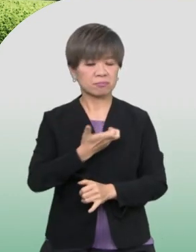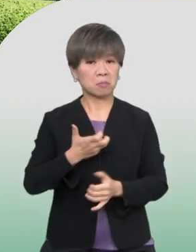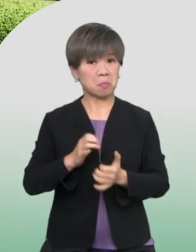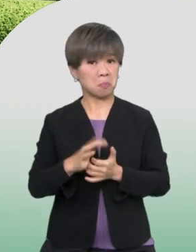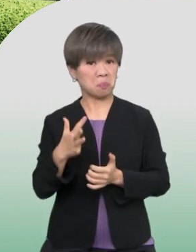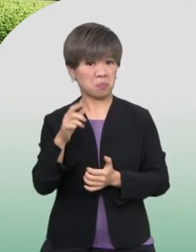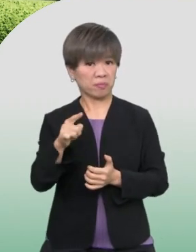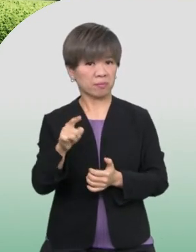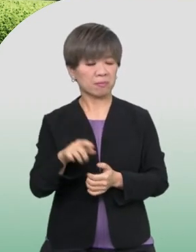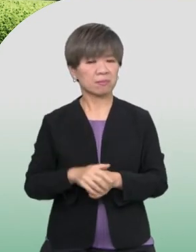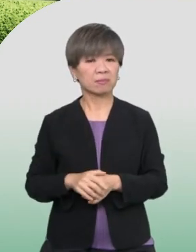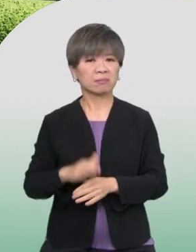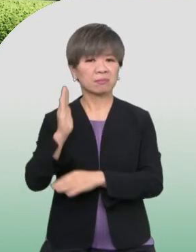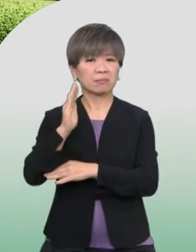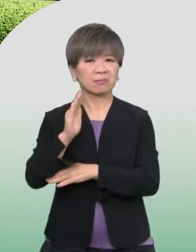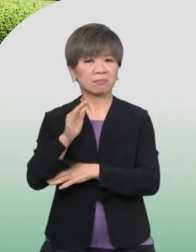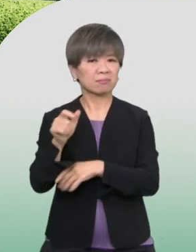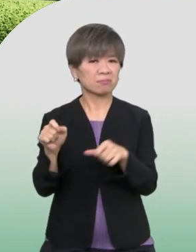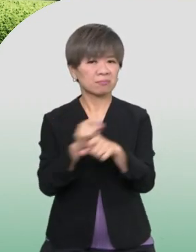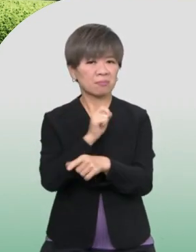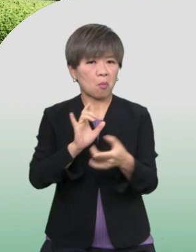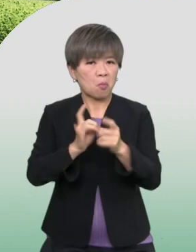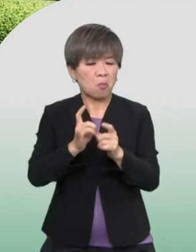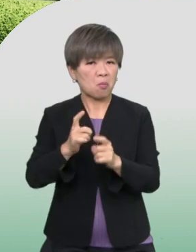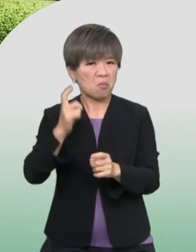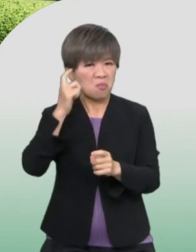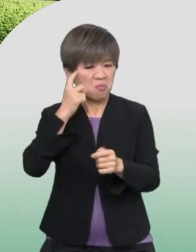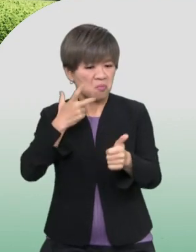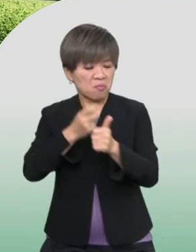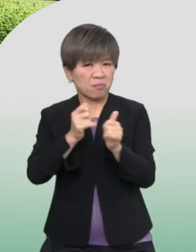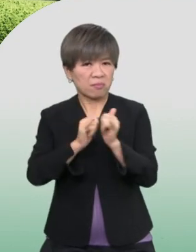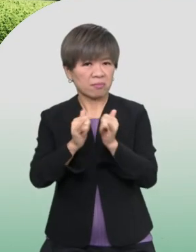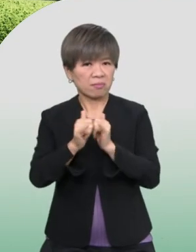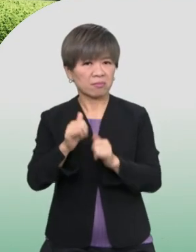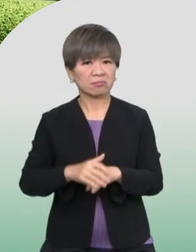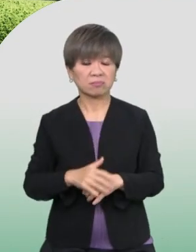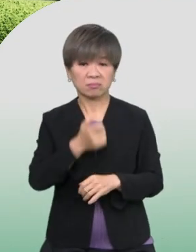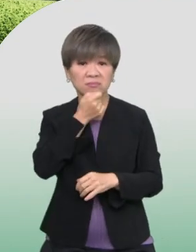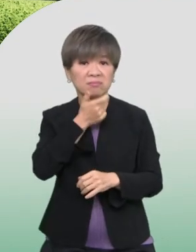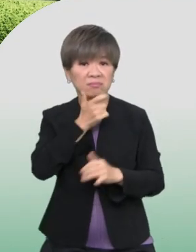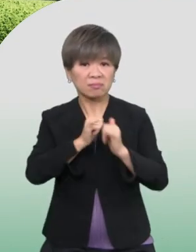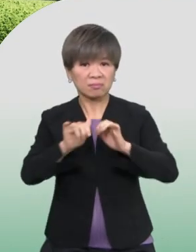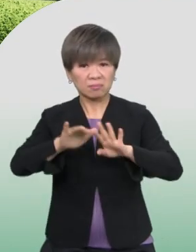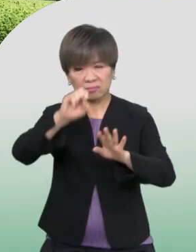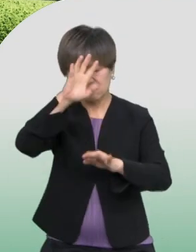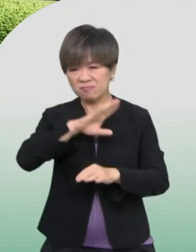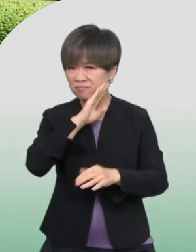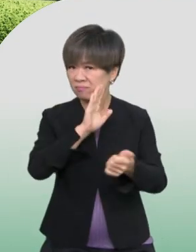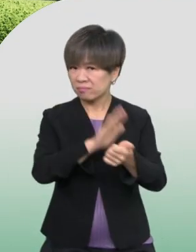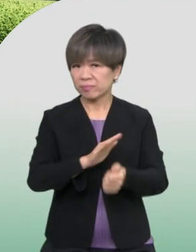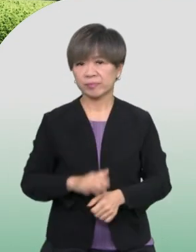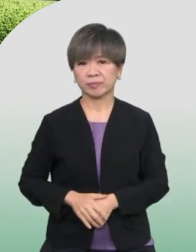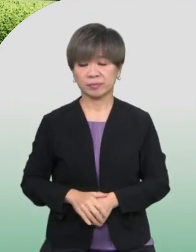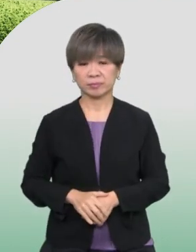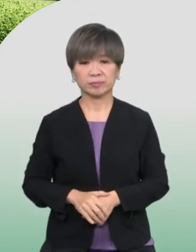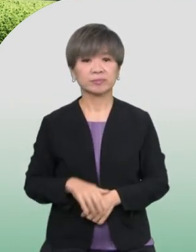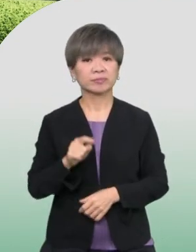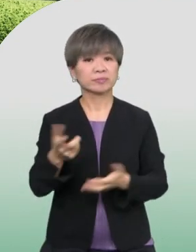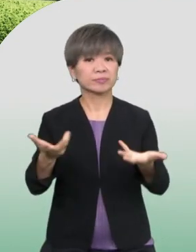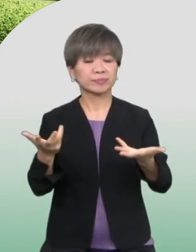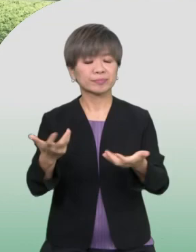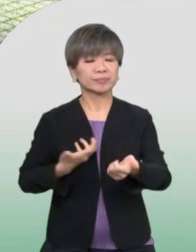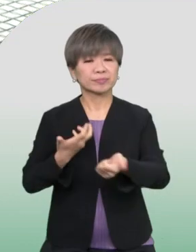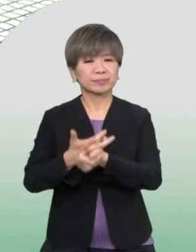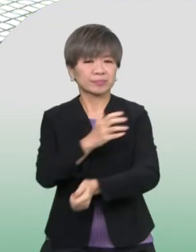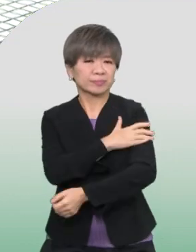满，认为一个通作是用公家钱来操作意识形态，等于是吞民进党来吞数。而最新的消息就交